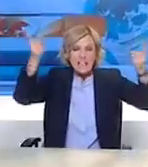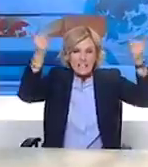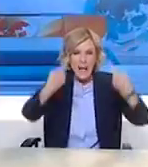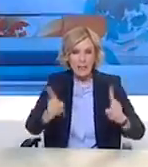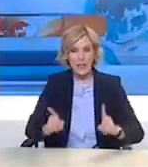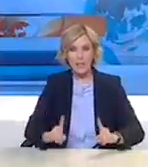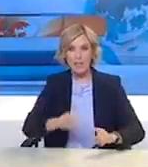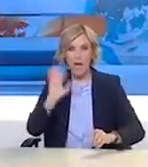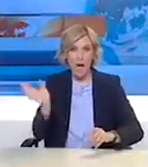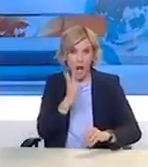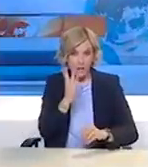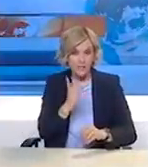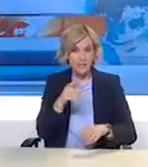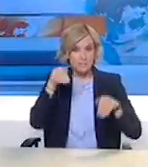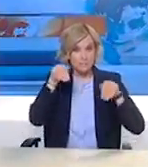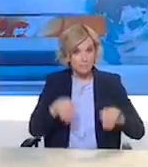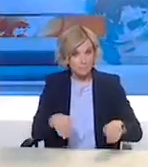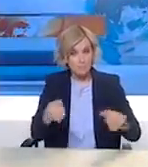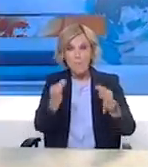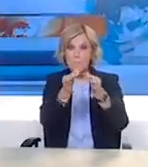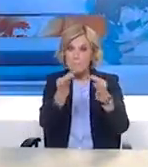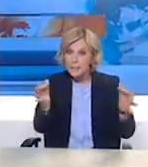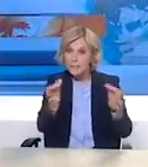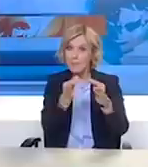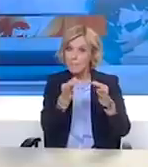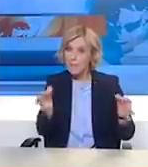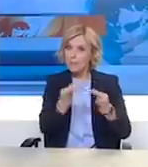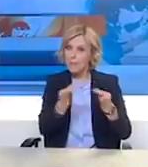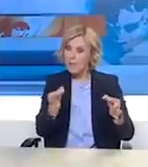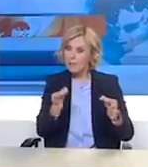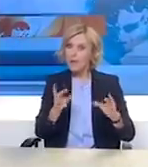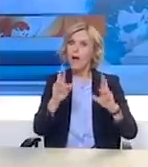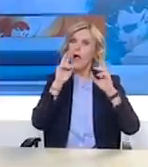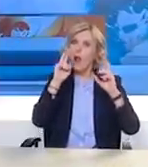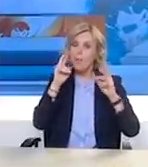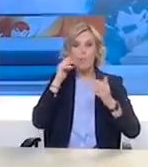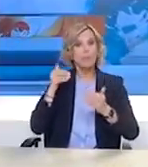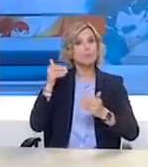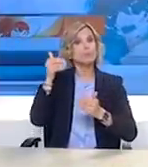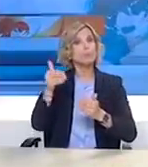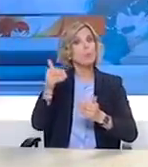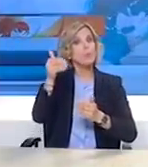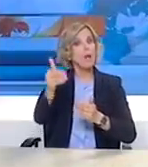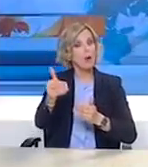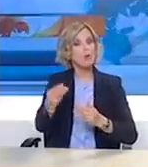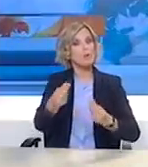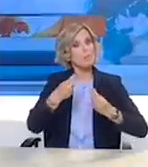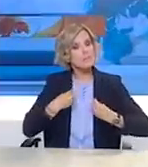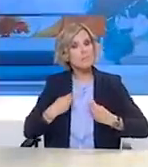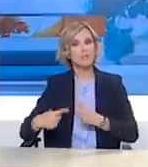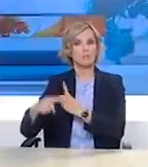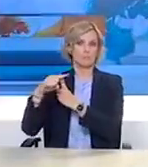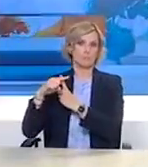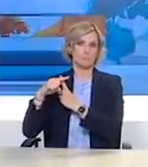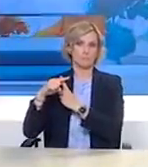έτσι, μόνο τότε θα σκεφτόμαστε ένα μέλλον όπου μπορούμε να κάνουμε κάτι παραπάνω σε σχέση με τα μέτρα. Το Ευρωπαϊκό